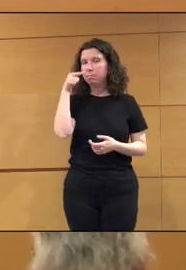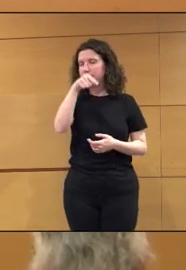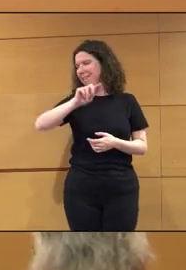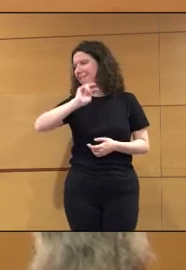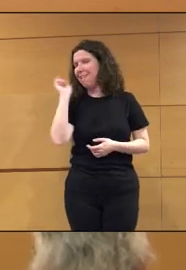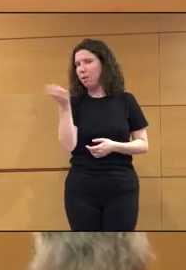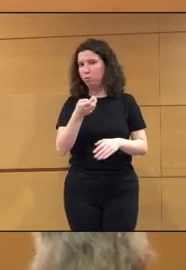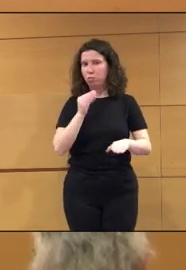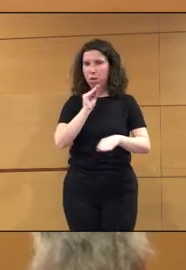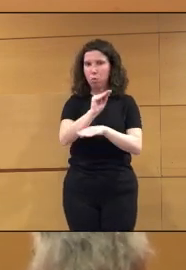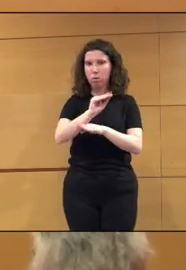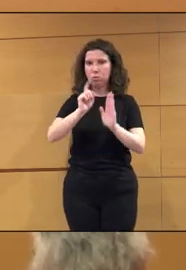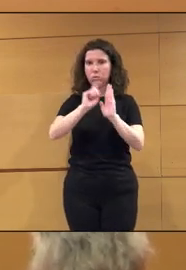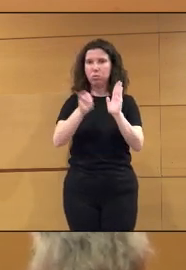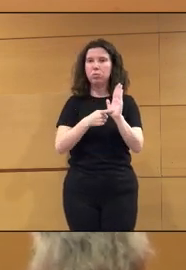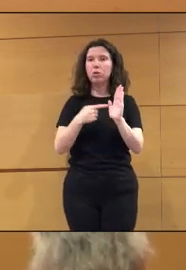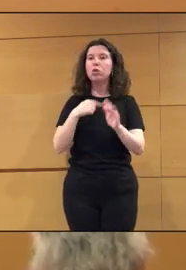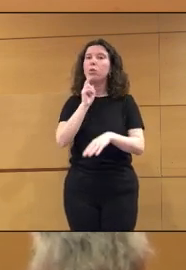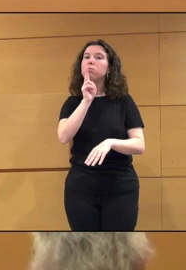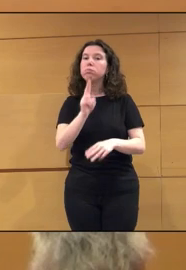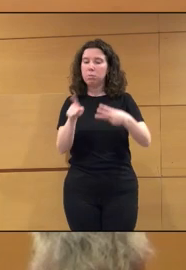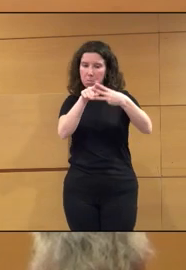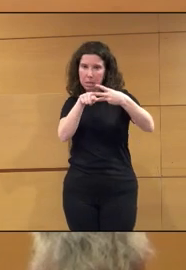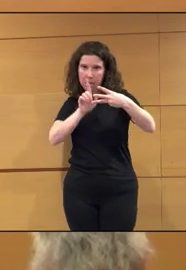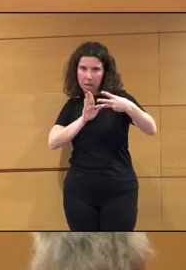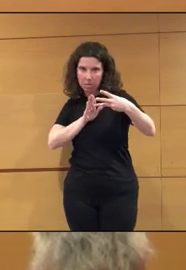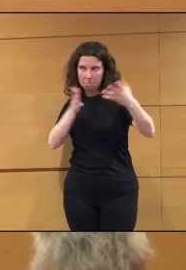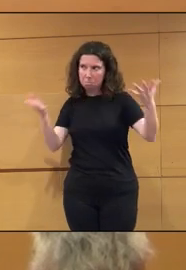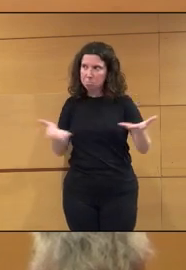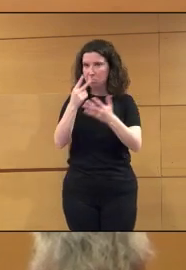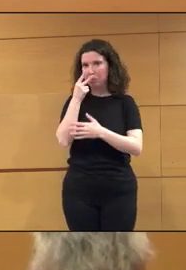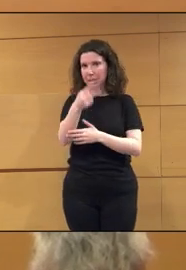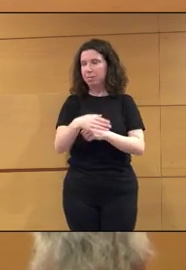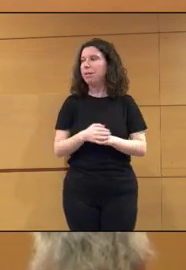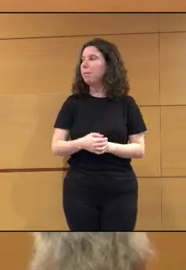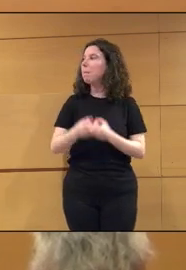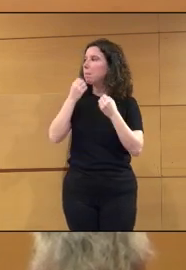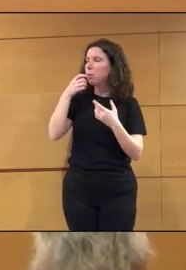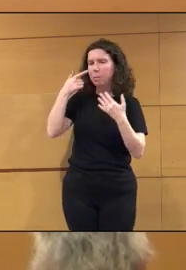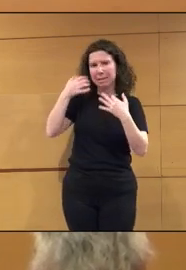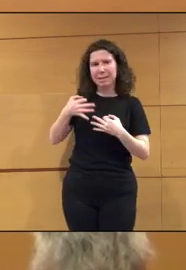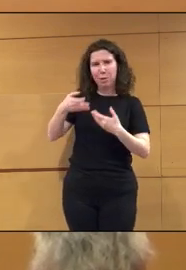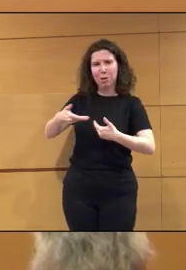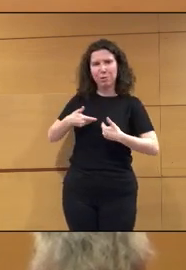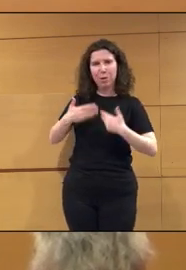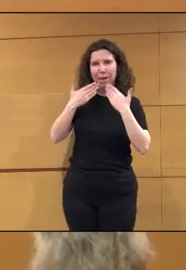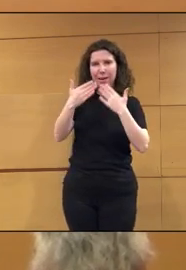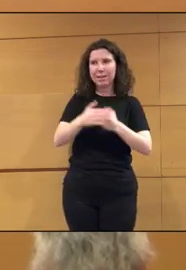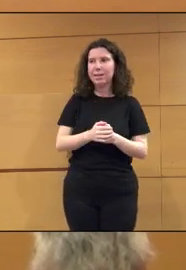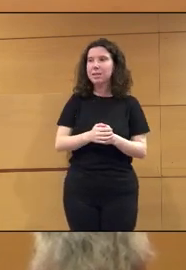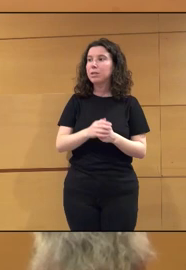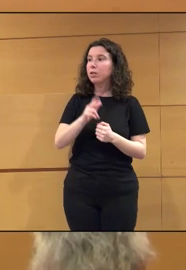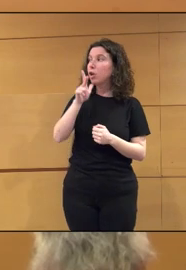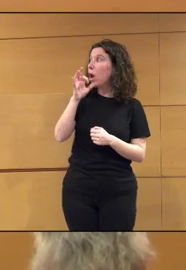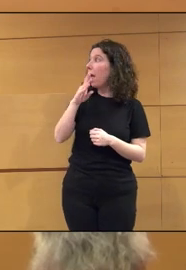recursos educatius. Per tant, us en dic tres que us convido a visitar. Molt bé, i que de ben segur ens ajudaran. Moltes gràcies, Horacio. I de